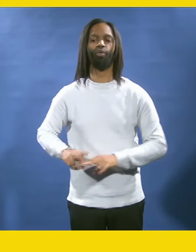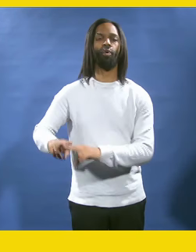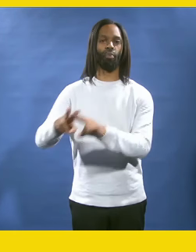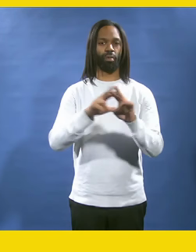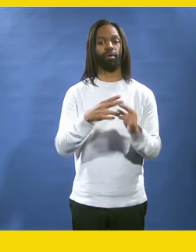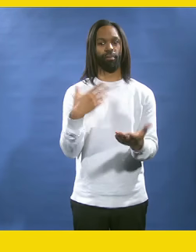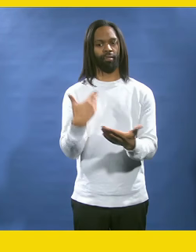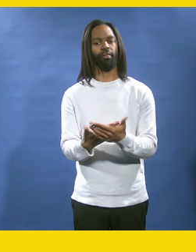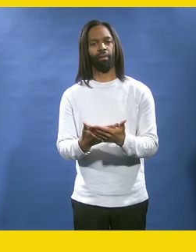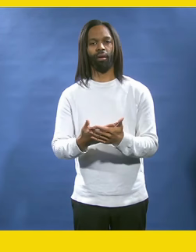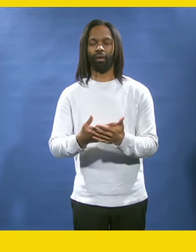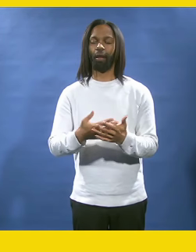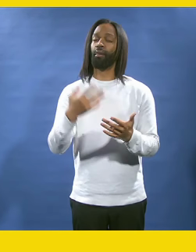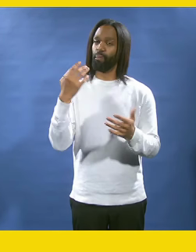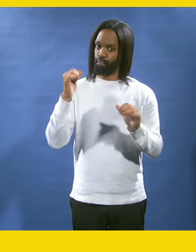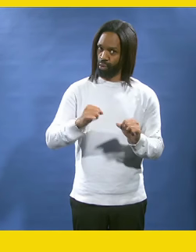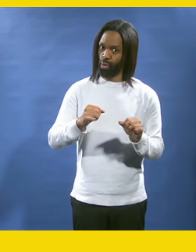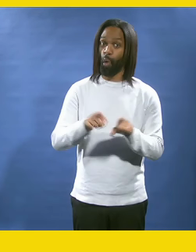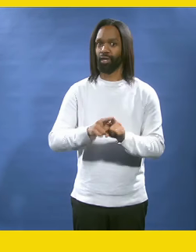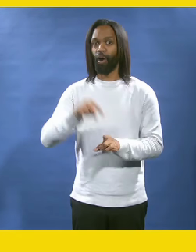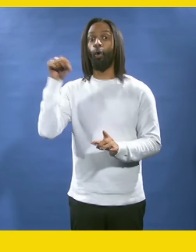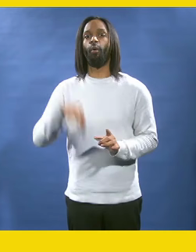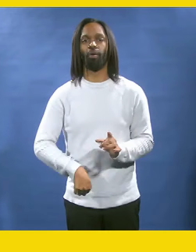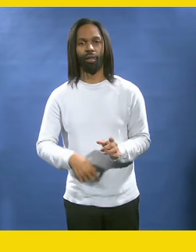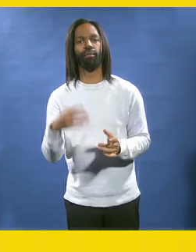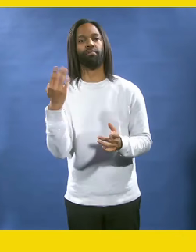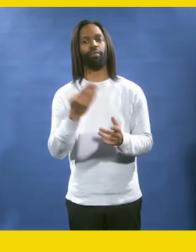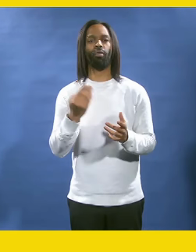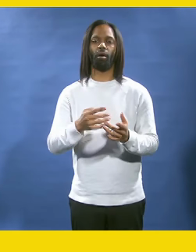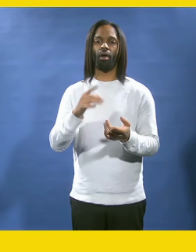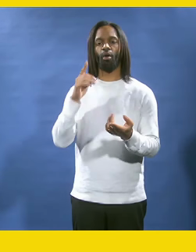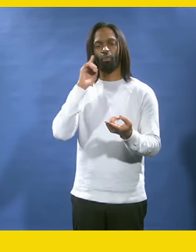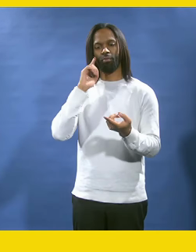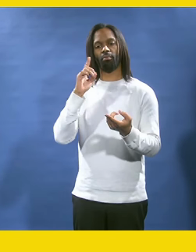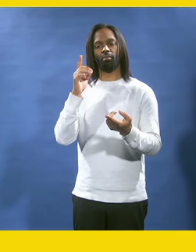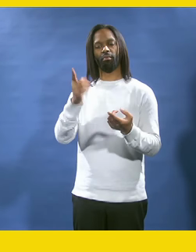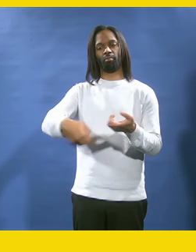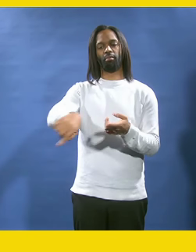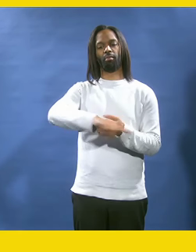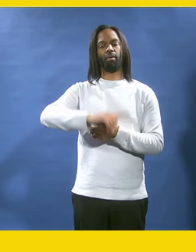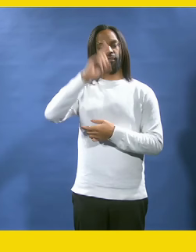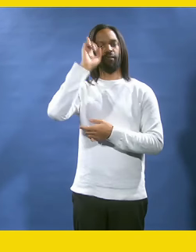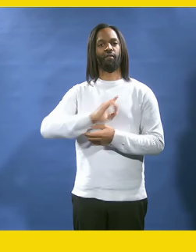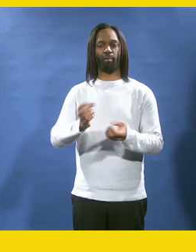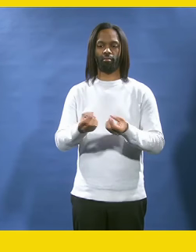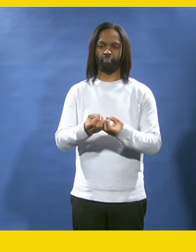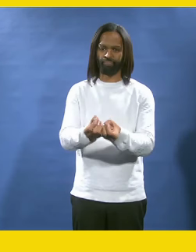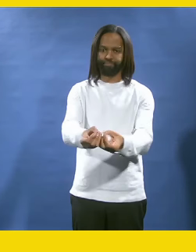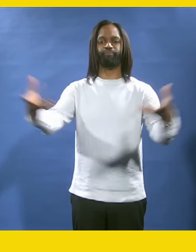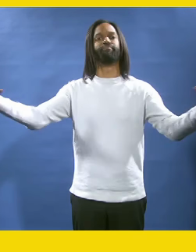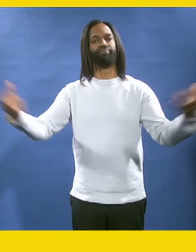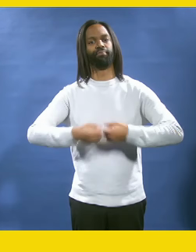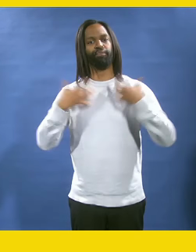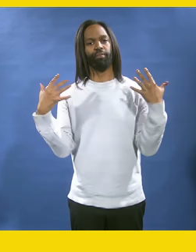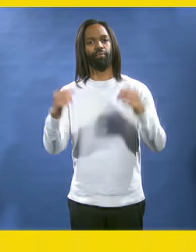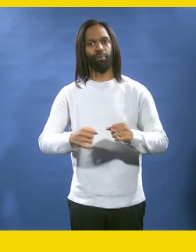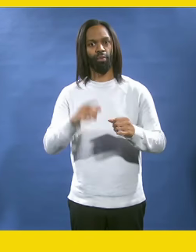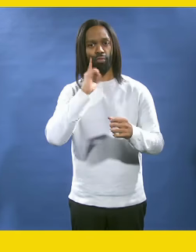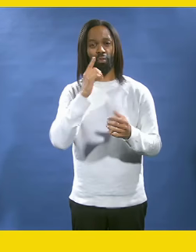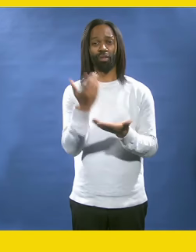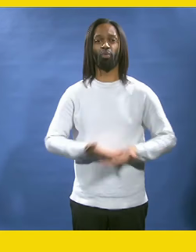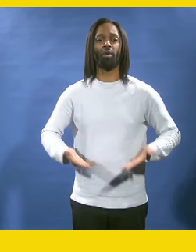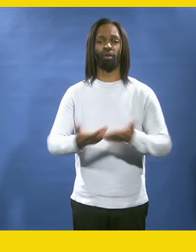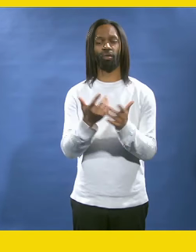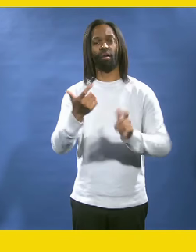un moteur et un soutien de l'émancipation des femmes toujours menacées. Parce que